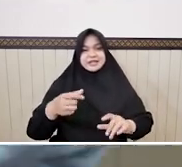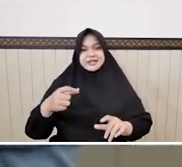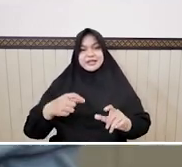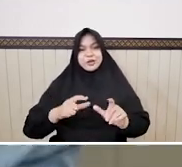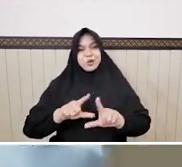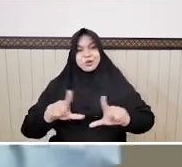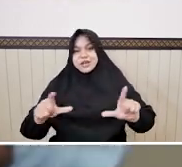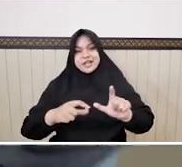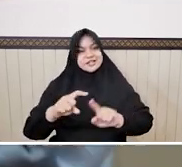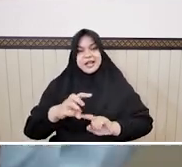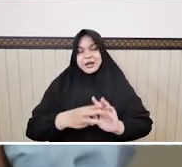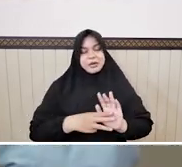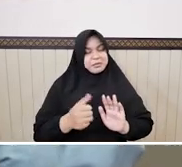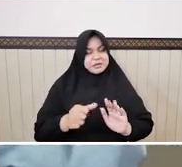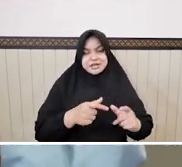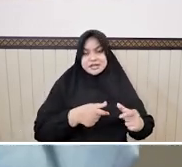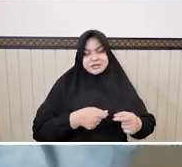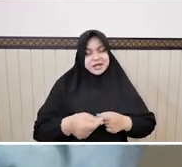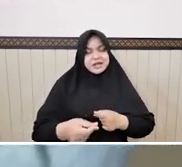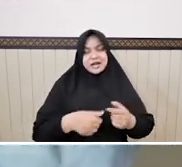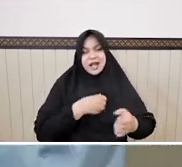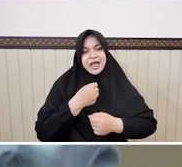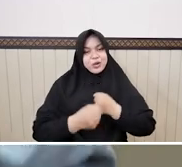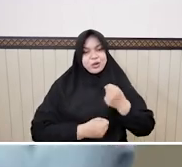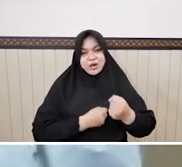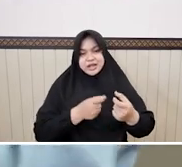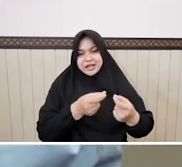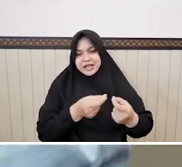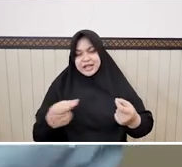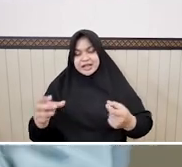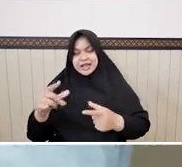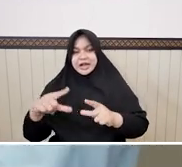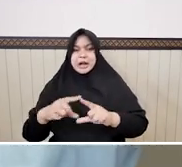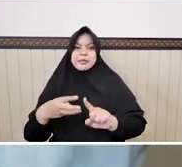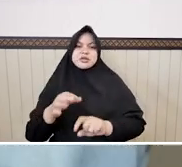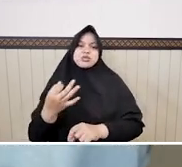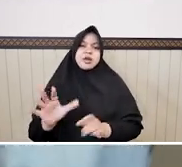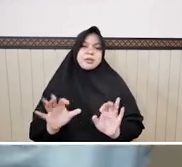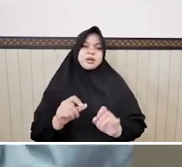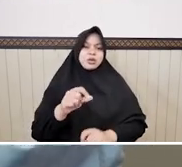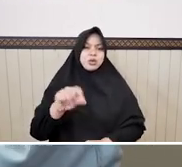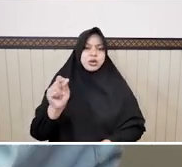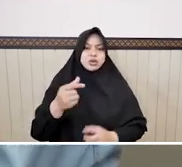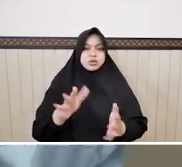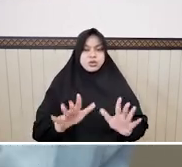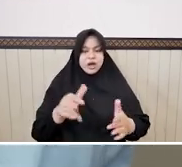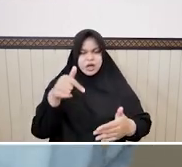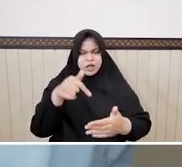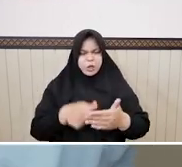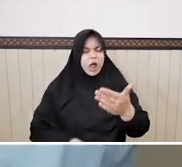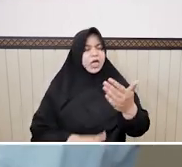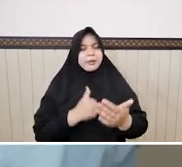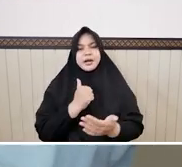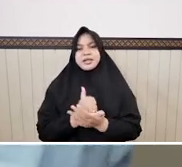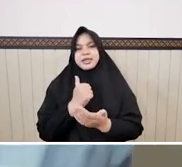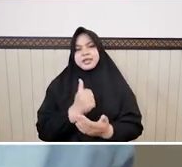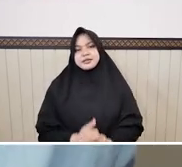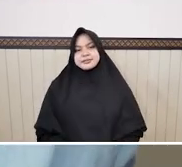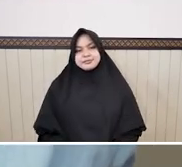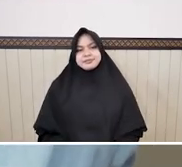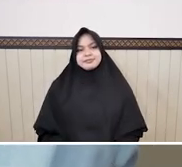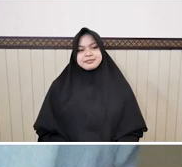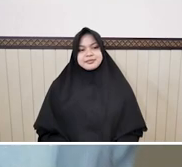baca dan ginjal melakukan Tinggal dihitung akhir-akhir HPnya dan dilaksanakan mestinya sudah benar itu sudah sangat detail Oke